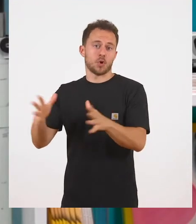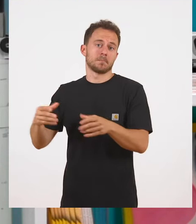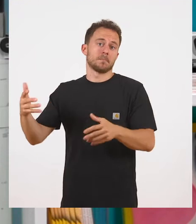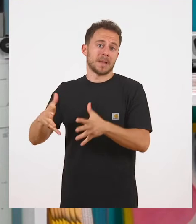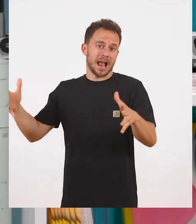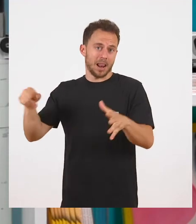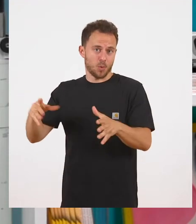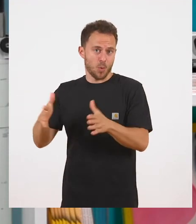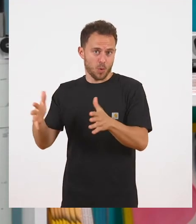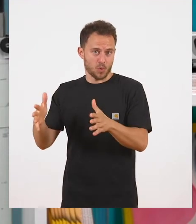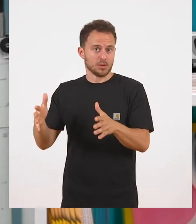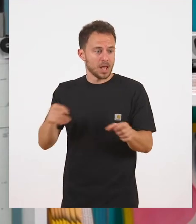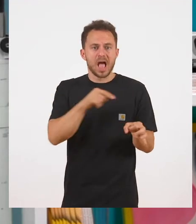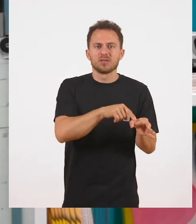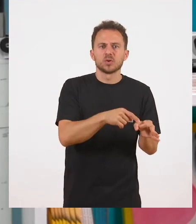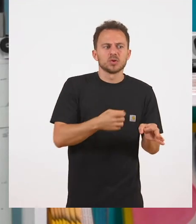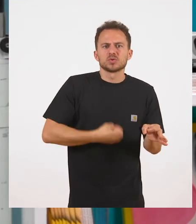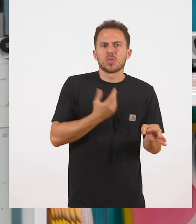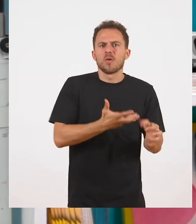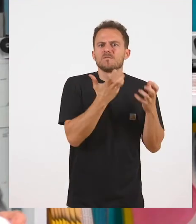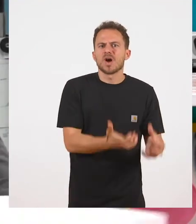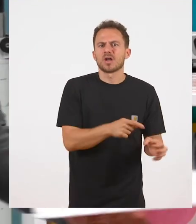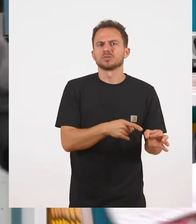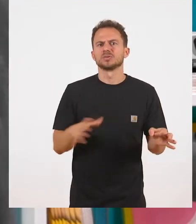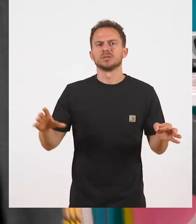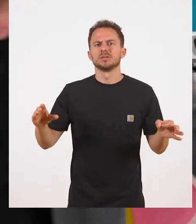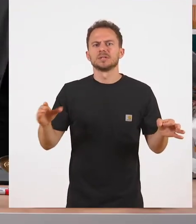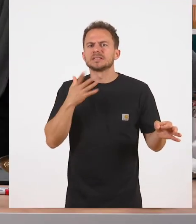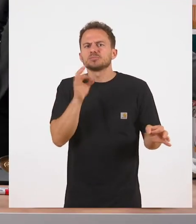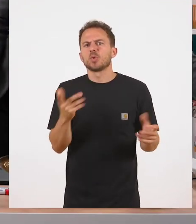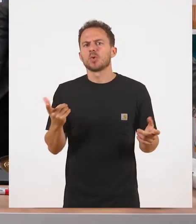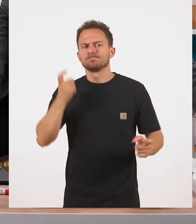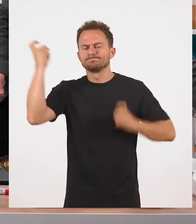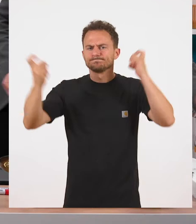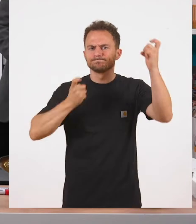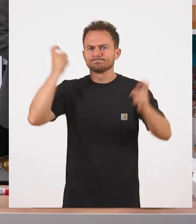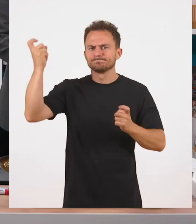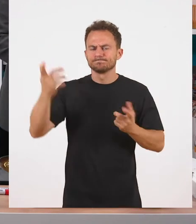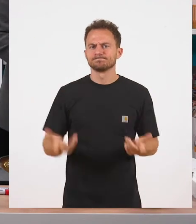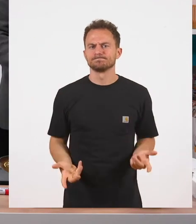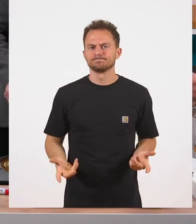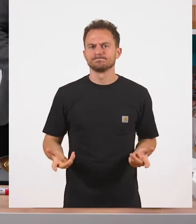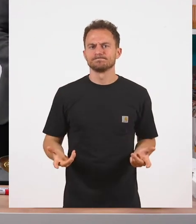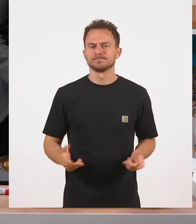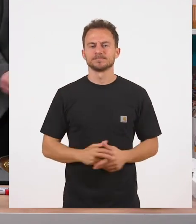πιο βαρύ το κέρμα στο χέρι μας. Άρα, τι συμβαίνει εδώ? Για να δούμε.